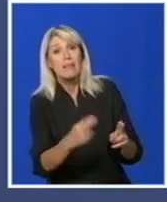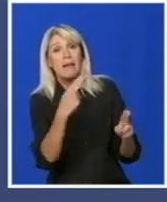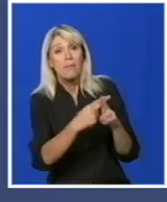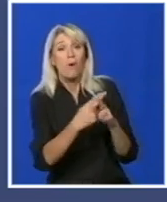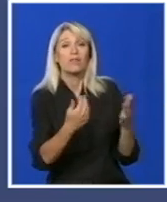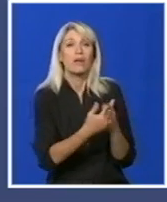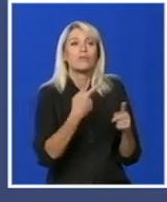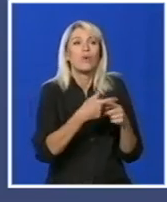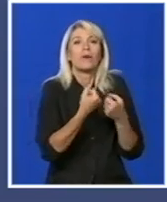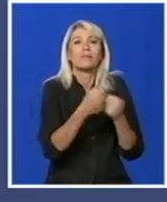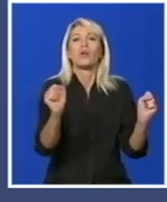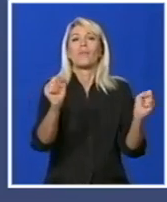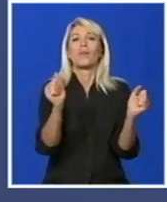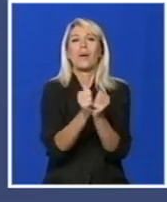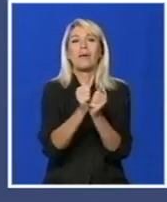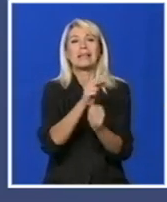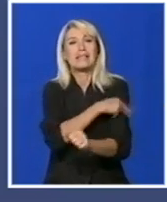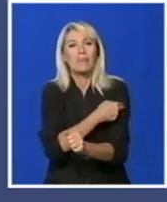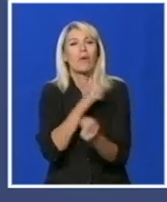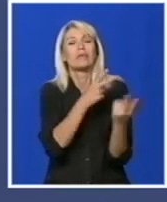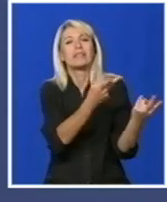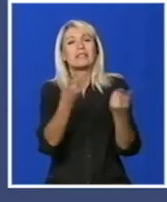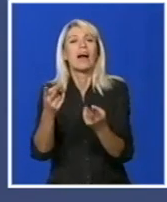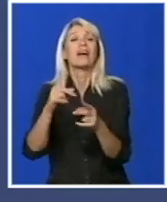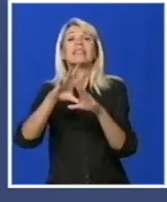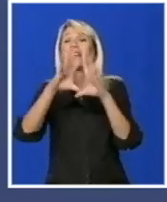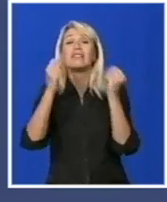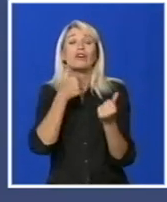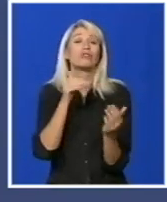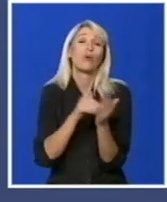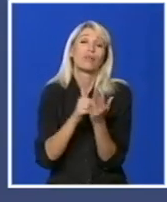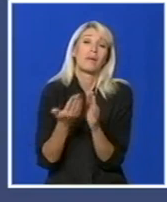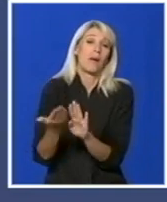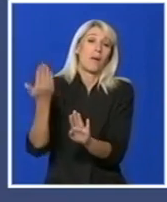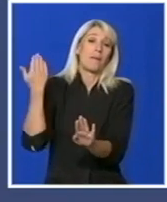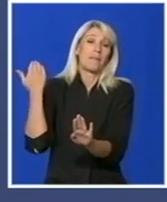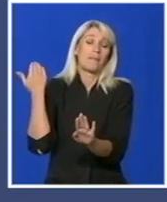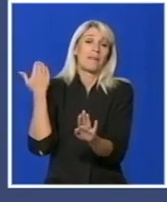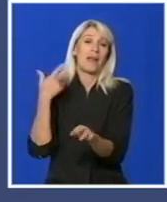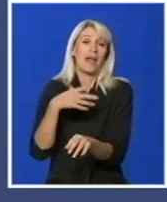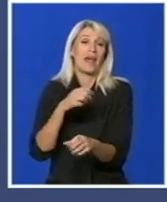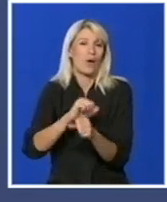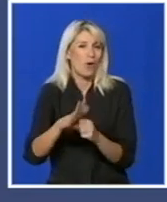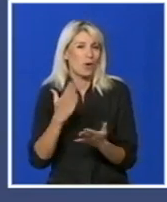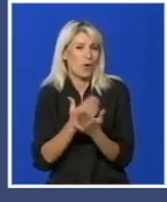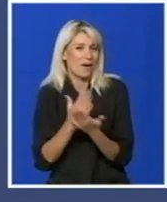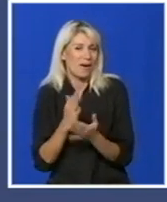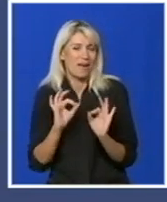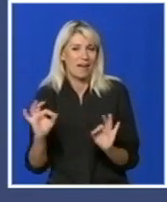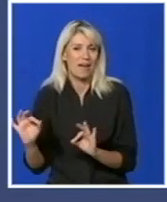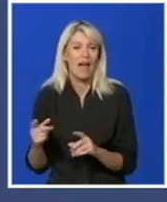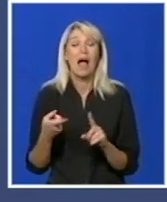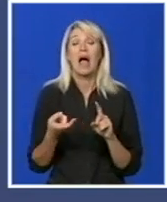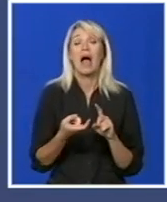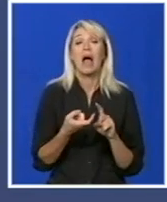time osloboditi sve kapacitete za sve one stvari koje smo imali pre korone. Što se tiče